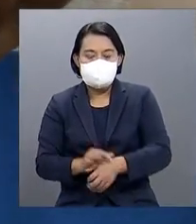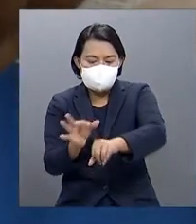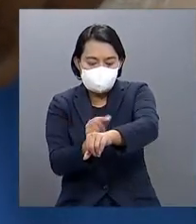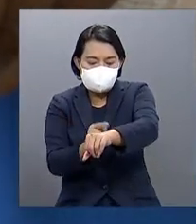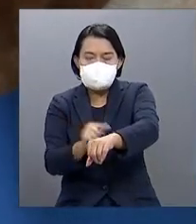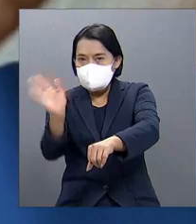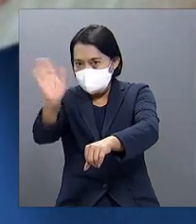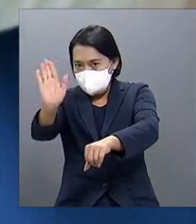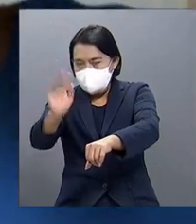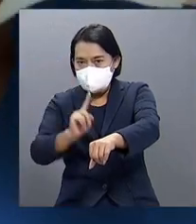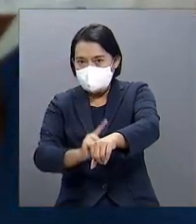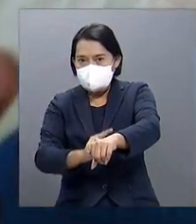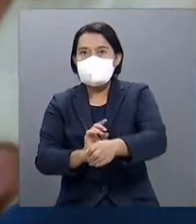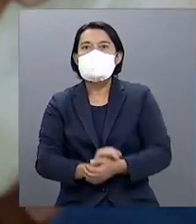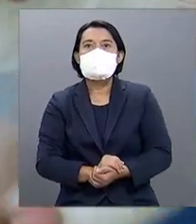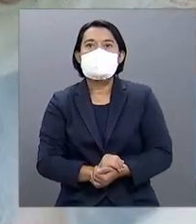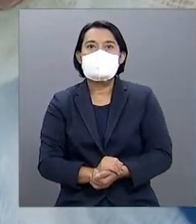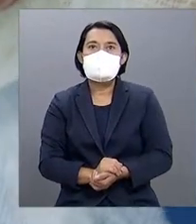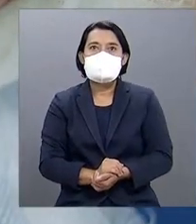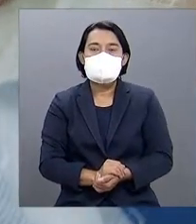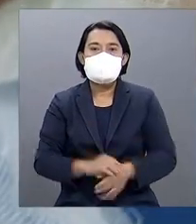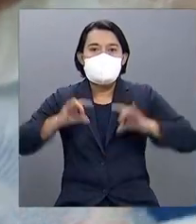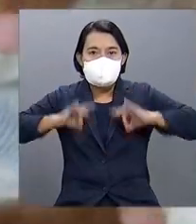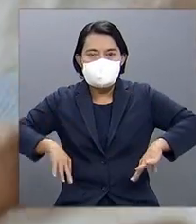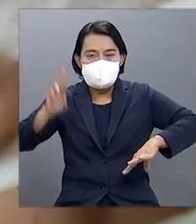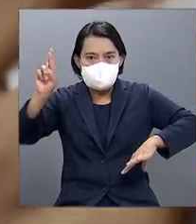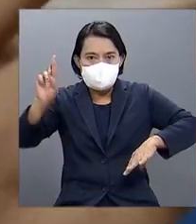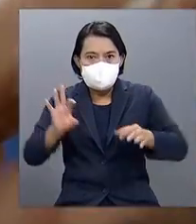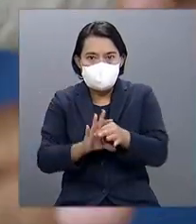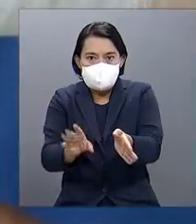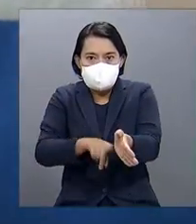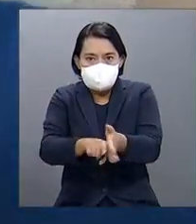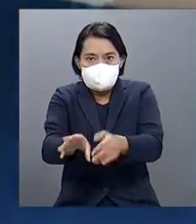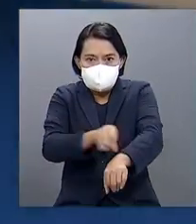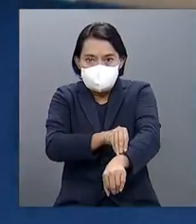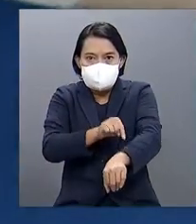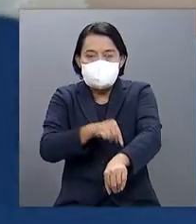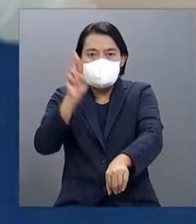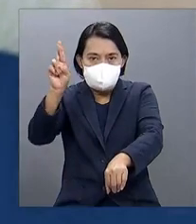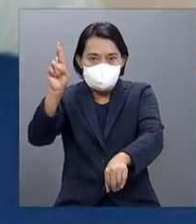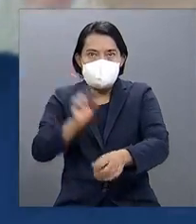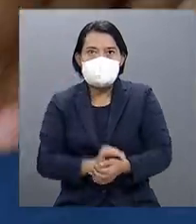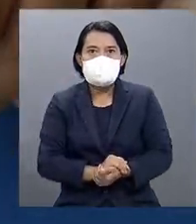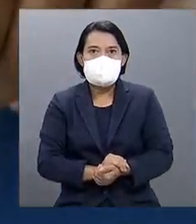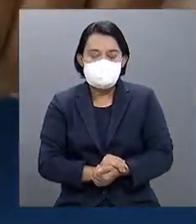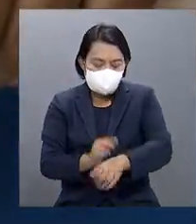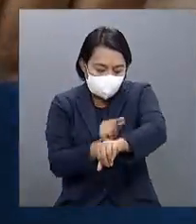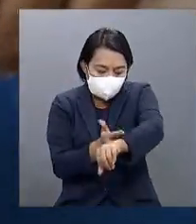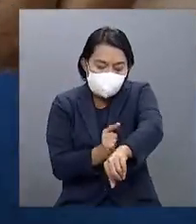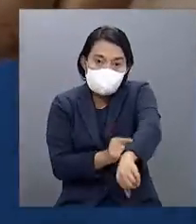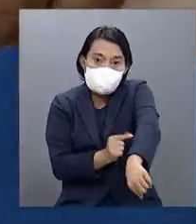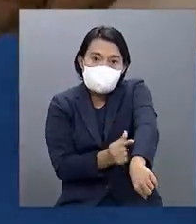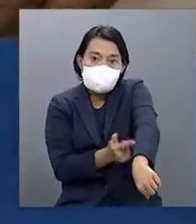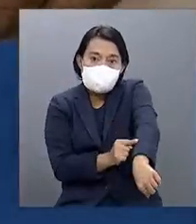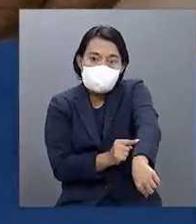ได้ครับอีกทั้งจะทำให้เสี่ยงต่อการที่แผลเนี่ยจะติดเชื้อเมื่อเกิดบาดแผลนะครับก็อาจจะเขาเรียกว่าแหละเวลาเราเจอไฟไหม้น้ำร้อนล